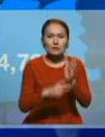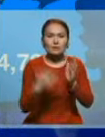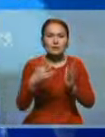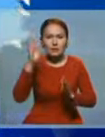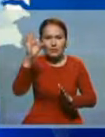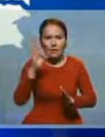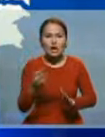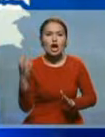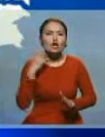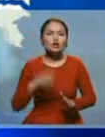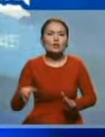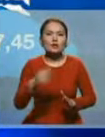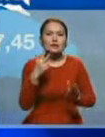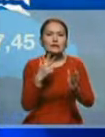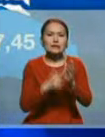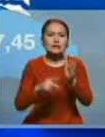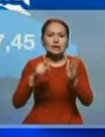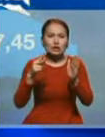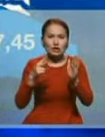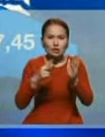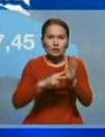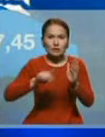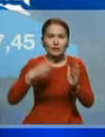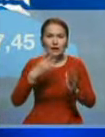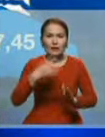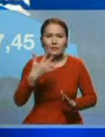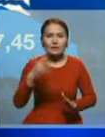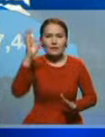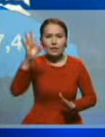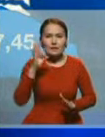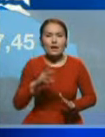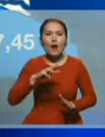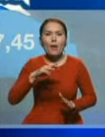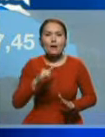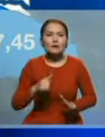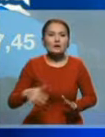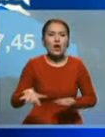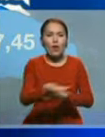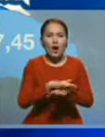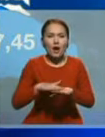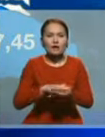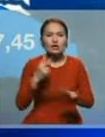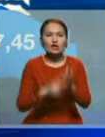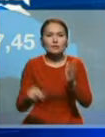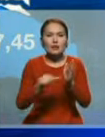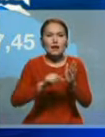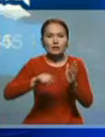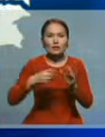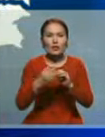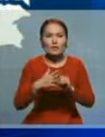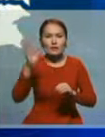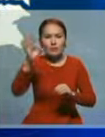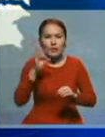86,75%, Қызылорда облысында 87,45%-ға жеткен. Маңғыстауда халықтың 76,15% сайлауға қатысса, Павлодар облысында